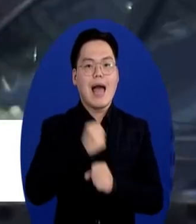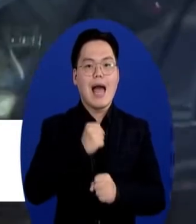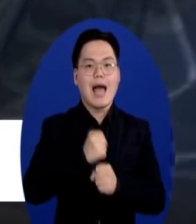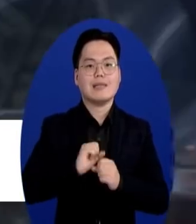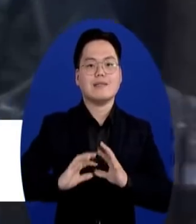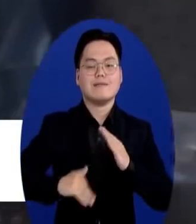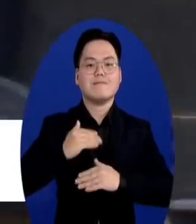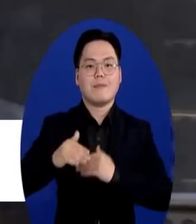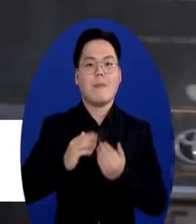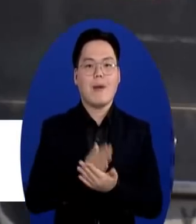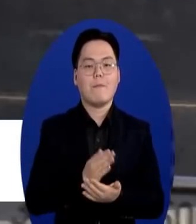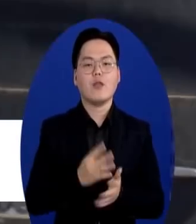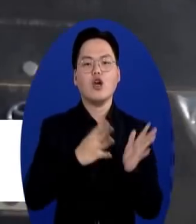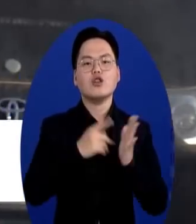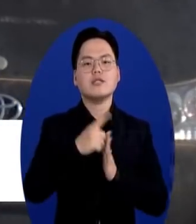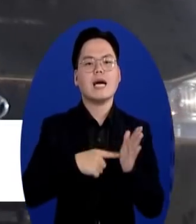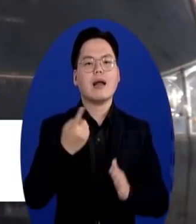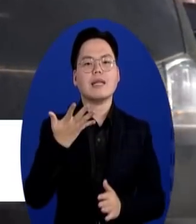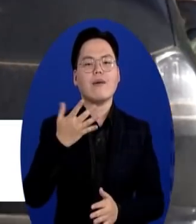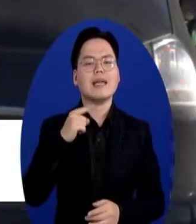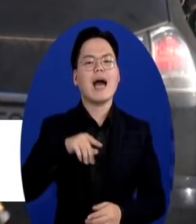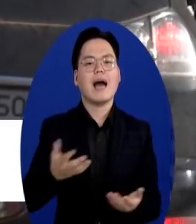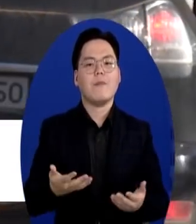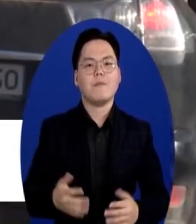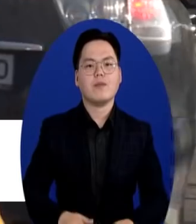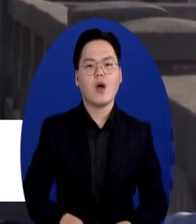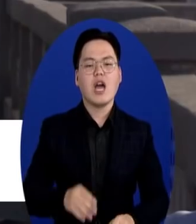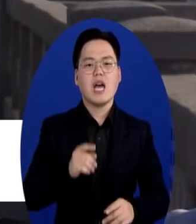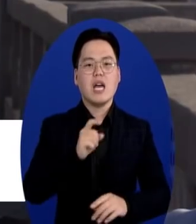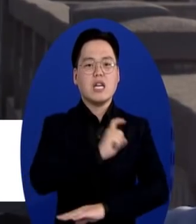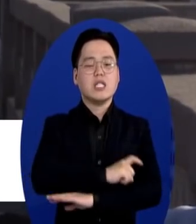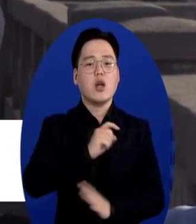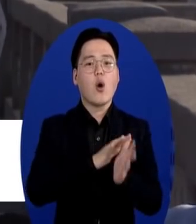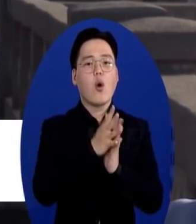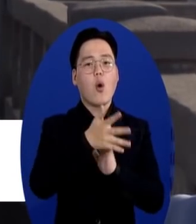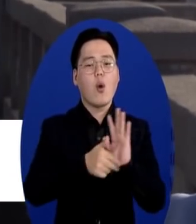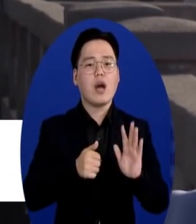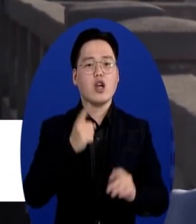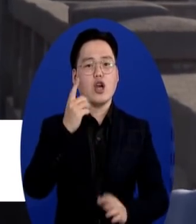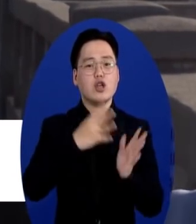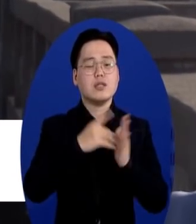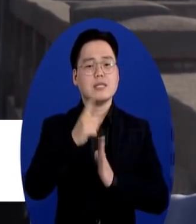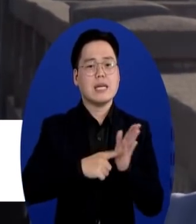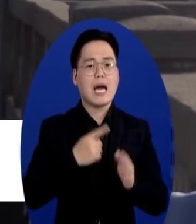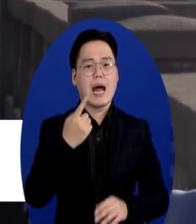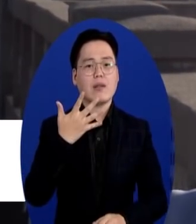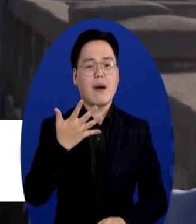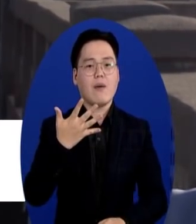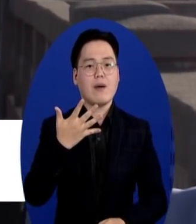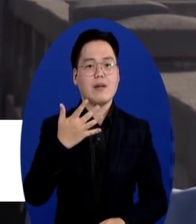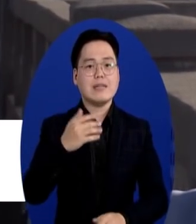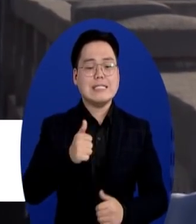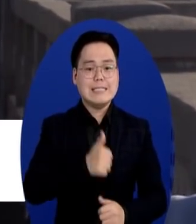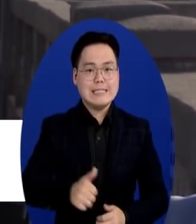байна. Яагаад 9 сарын 15-наас явж эхэлнэ гэхээр бол нөгөө харьцан хичээлийн хуваарьуд бол 9 сарын 15 хүртэл бол бас чигдэрдэггүй.